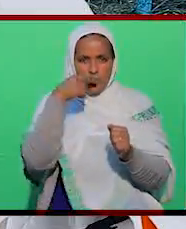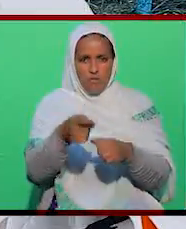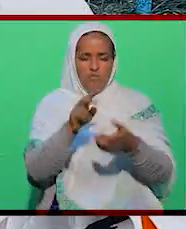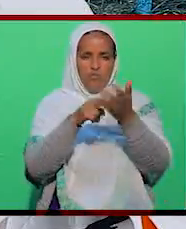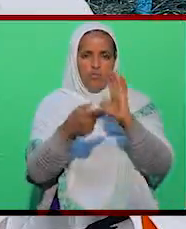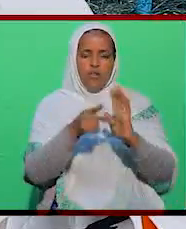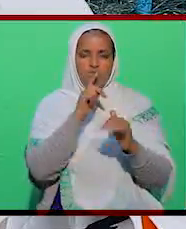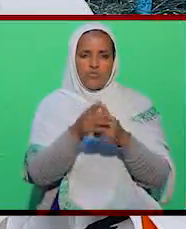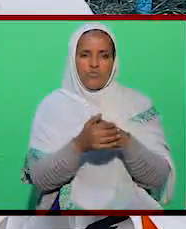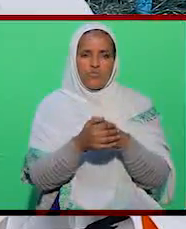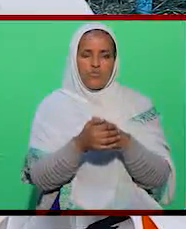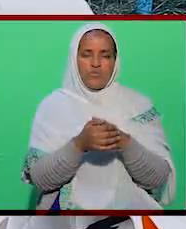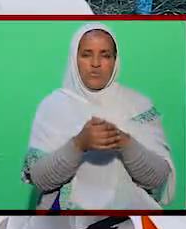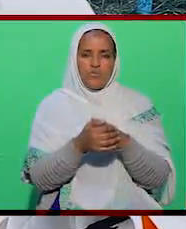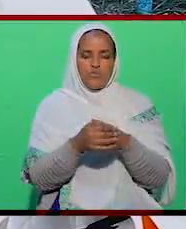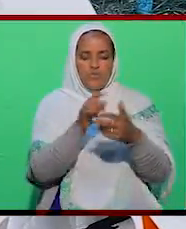እንደሚሉ ማለት ነው።